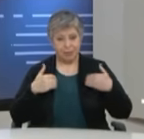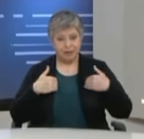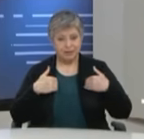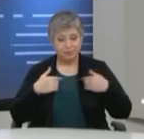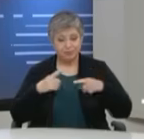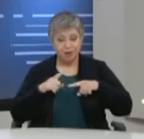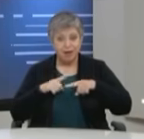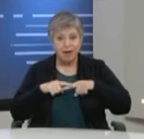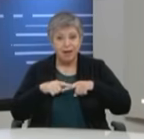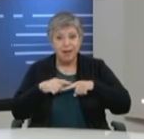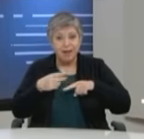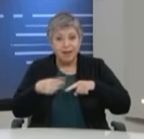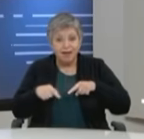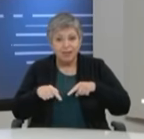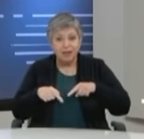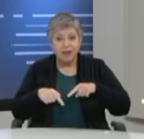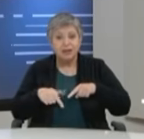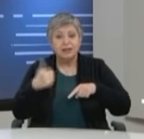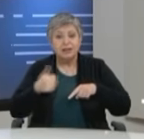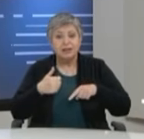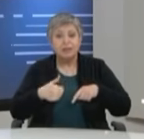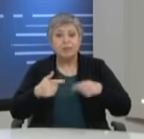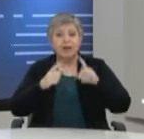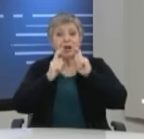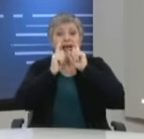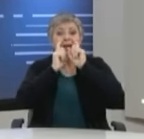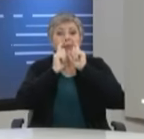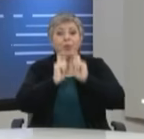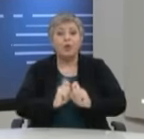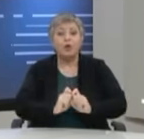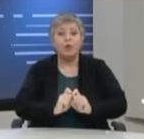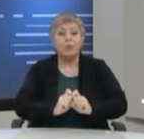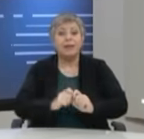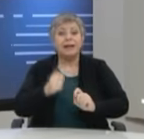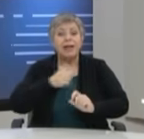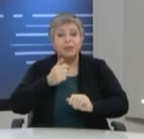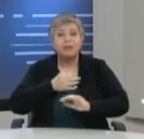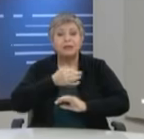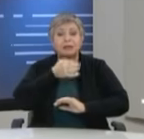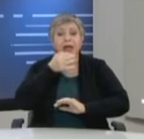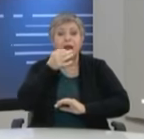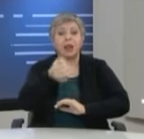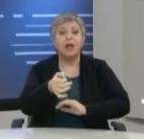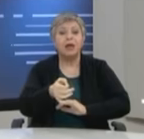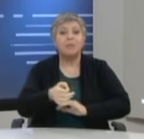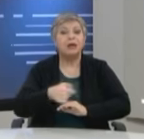υποχρεωμένοι, επαναλαμβάνω υποχρεωμένοι, να αποκαλούμε και εμείς Μακεδόνες τους κατοίκους αυτής